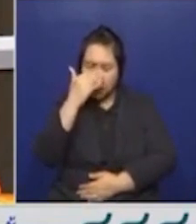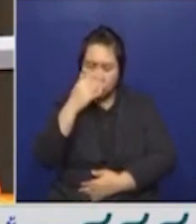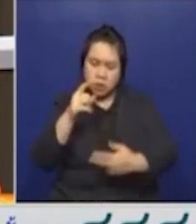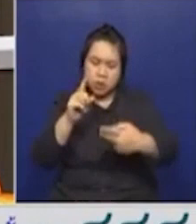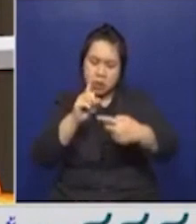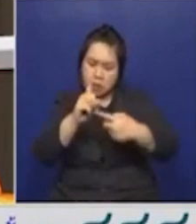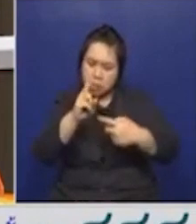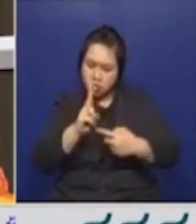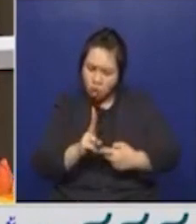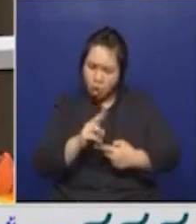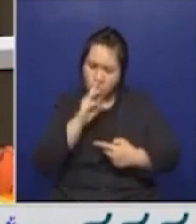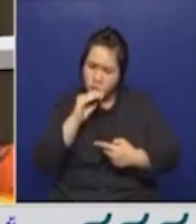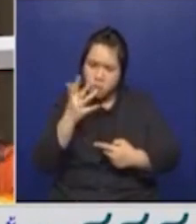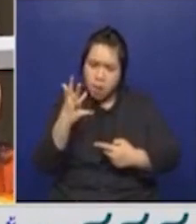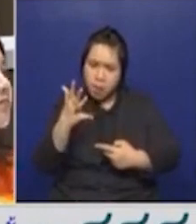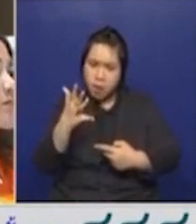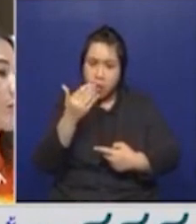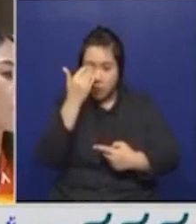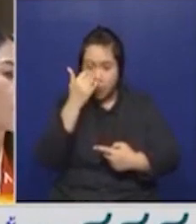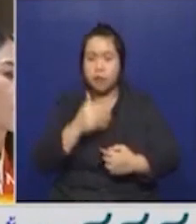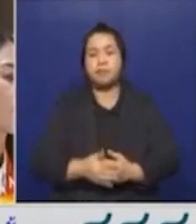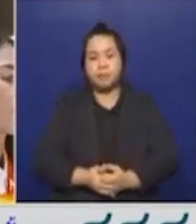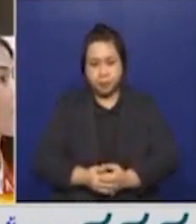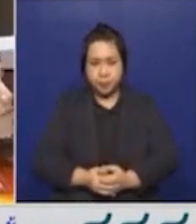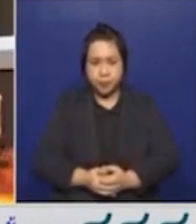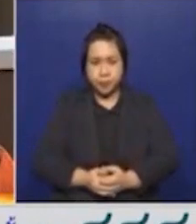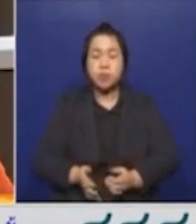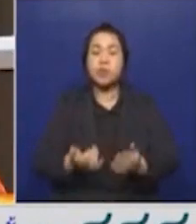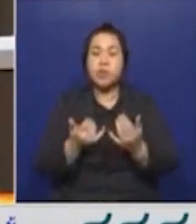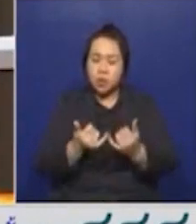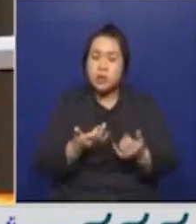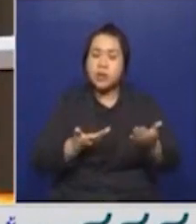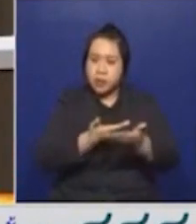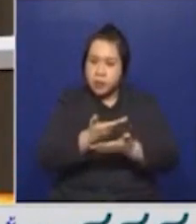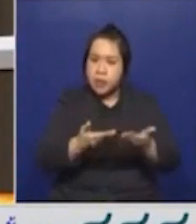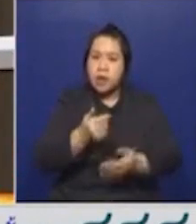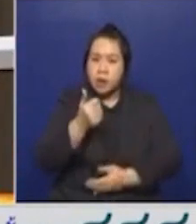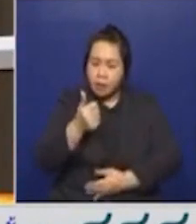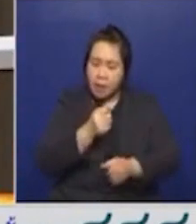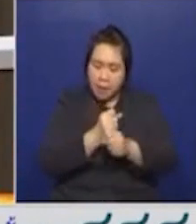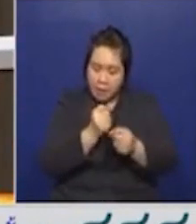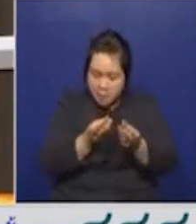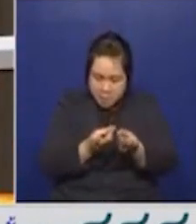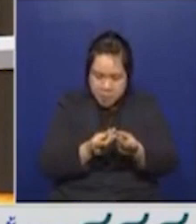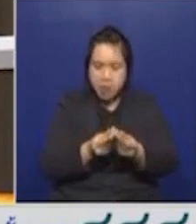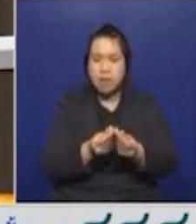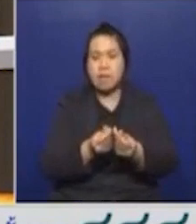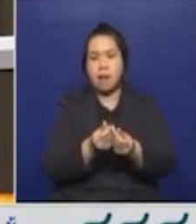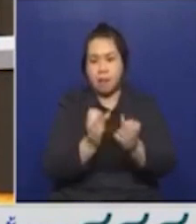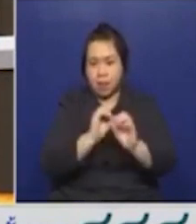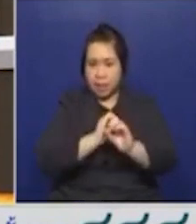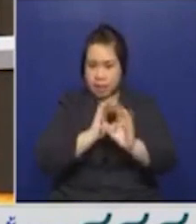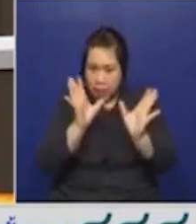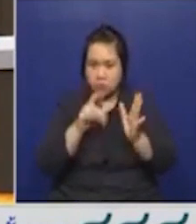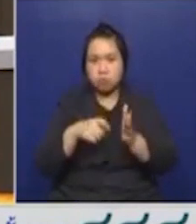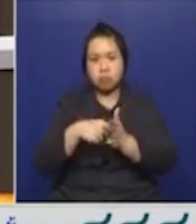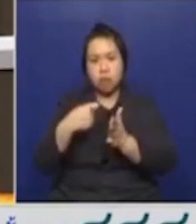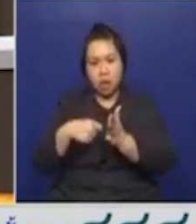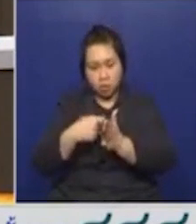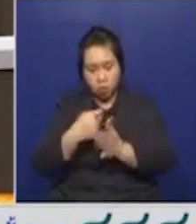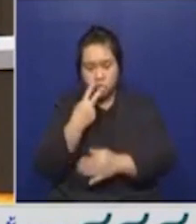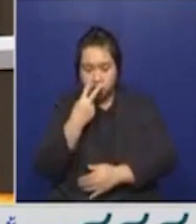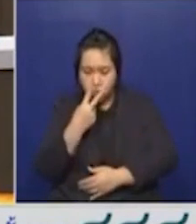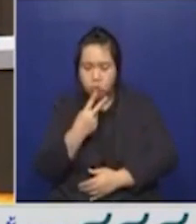เลยค่ะแต่เรื่องนี้ราคาเราสามารถพิจารณาได้ด้วยความระเอียดรอบคอบนะคะมีเหตุผลมี